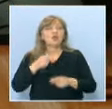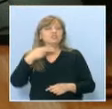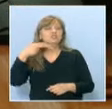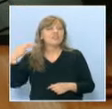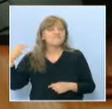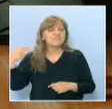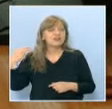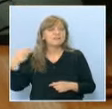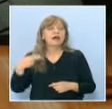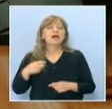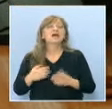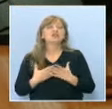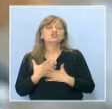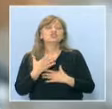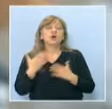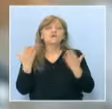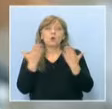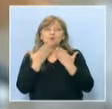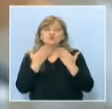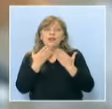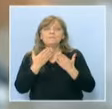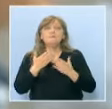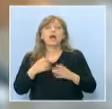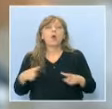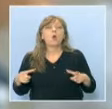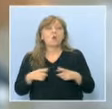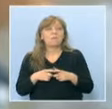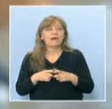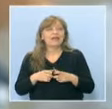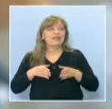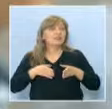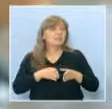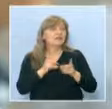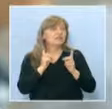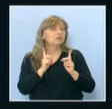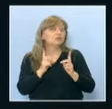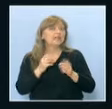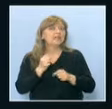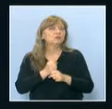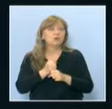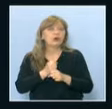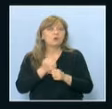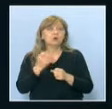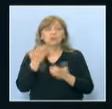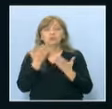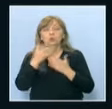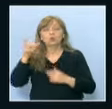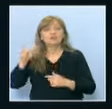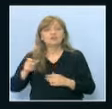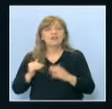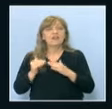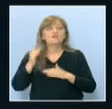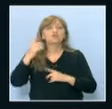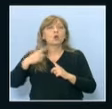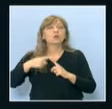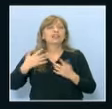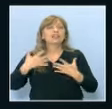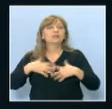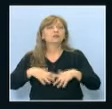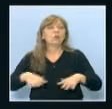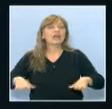и с една нова учебна компания. Направлението, в което работят учениците, е високи технологии за градска среда.